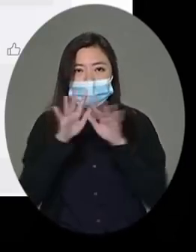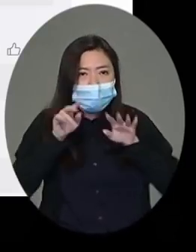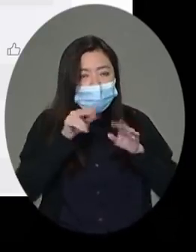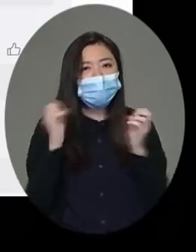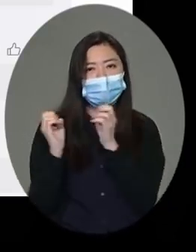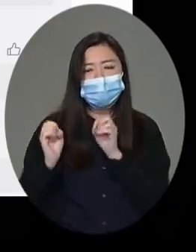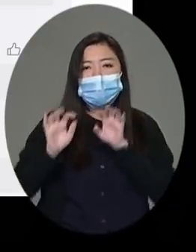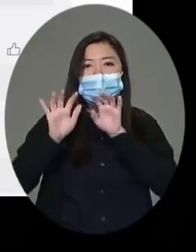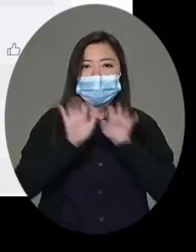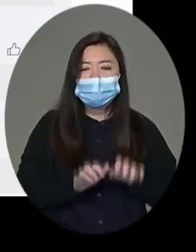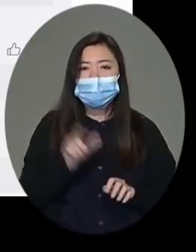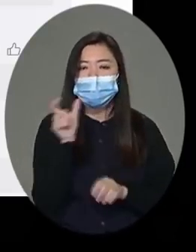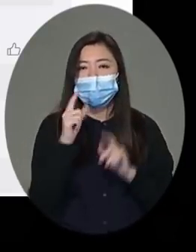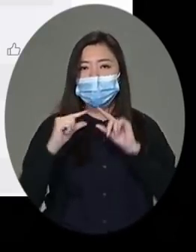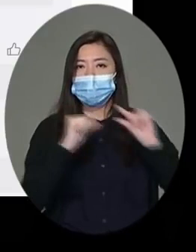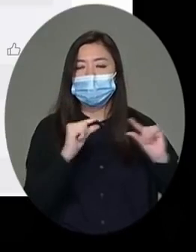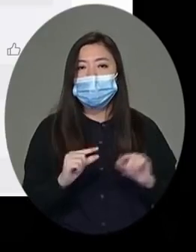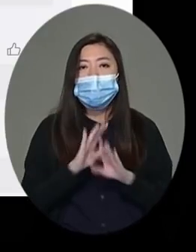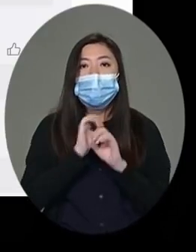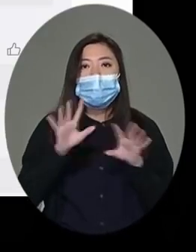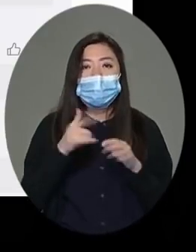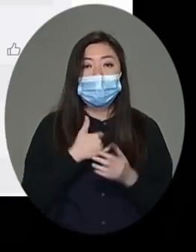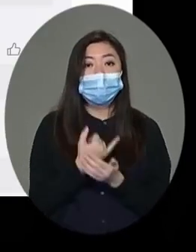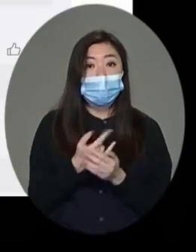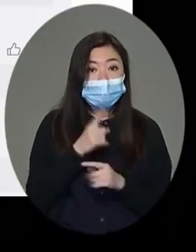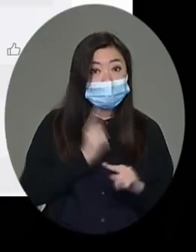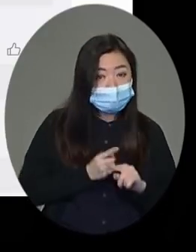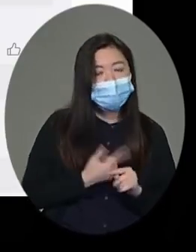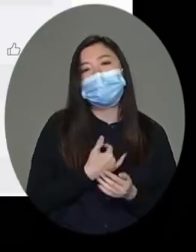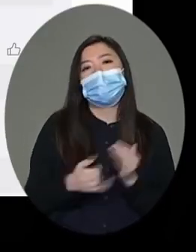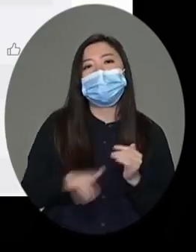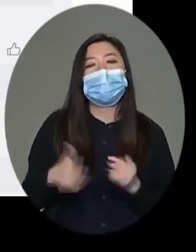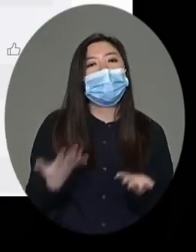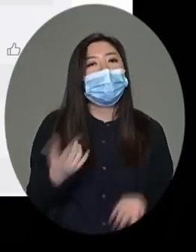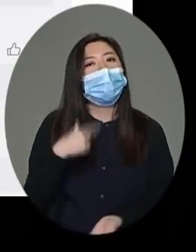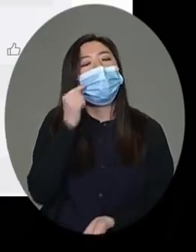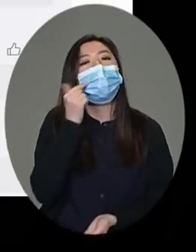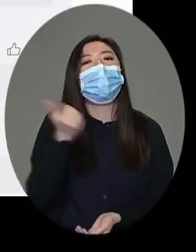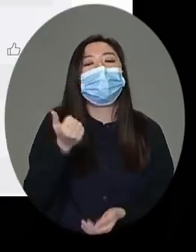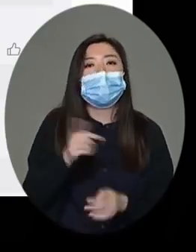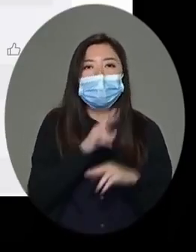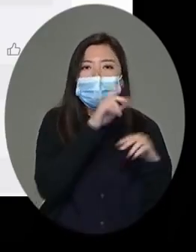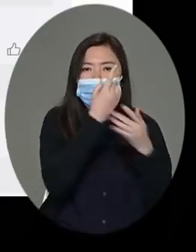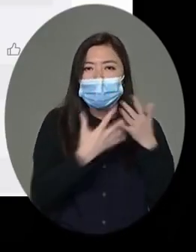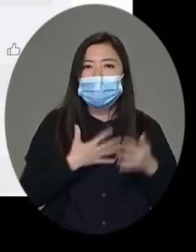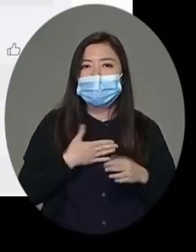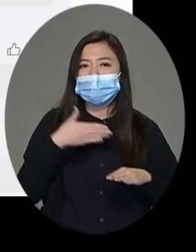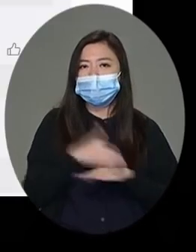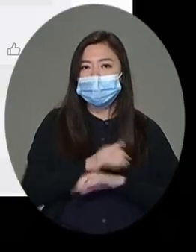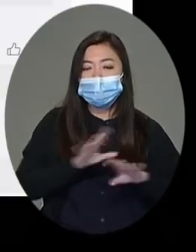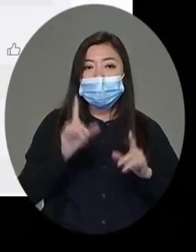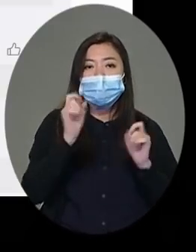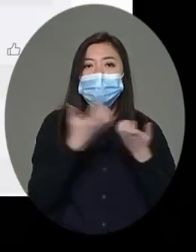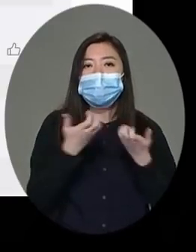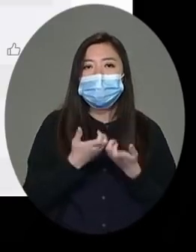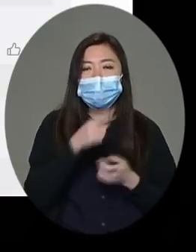留言說，如果是真的話，那我不生小朋友應該都沒事了。亦都有網民就覺得遲了公布，意